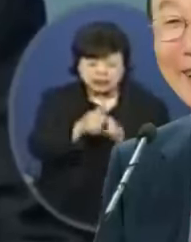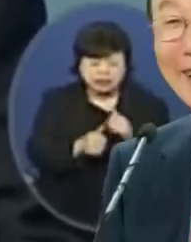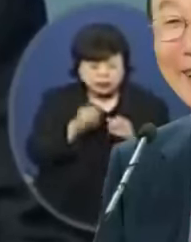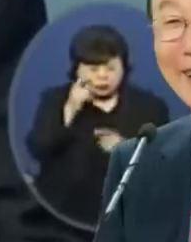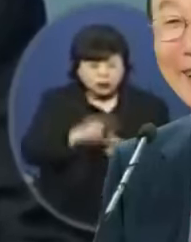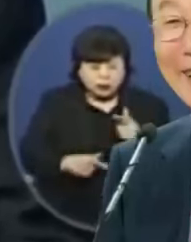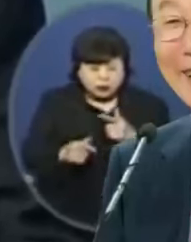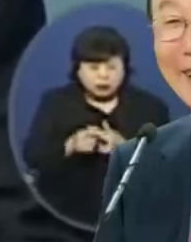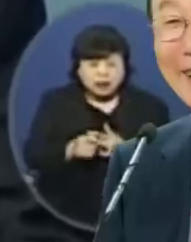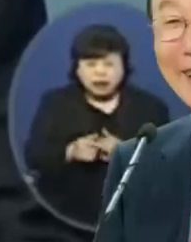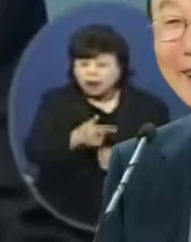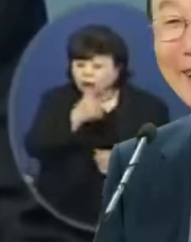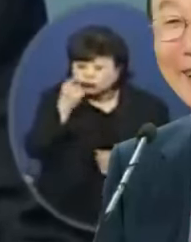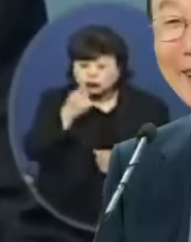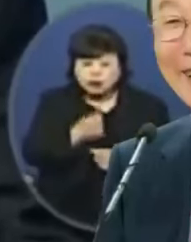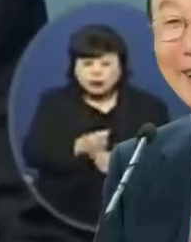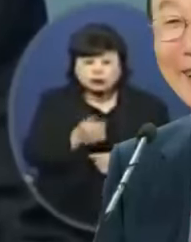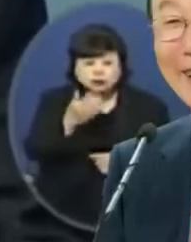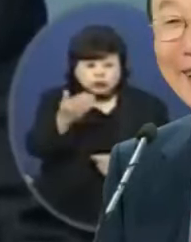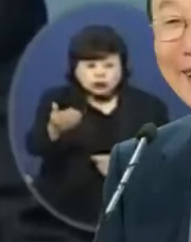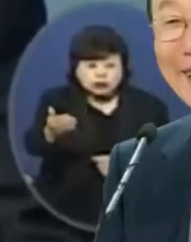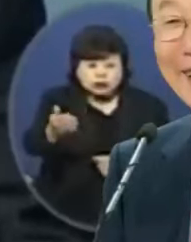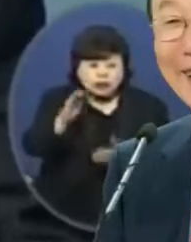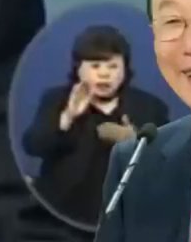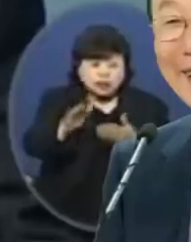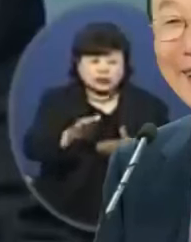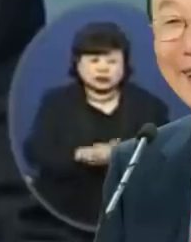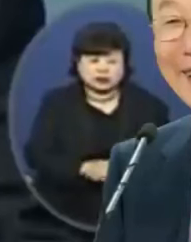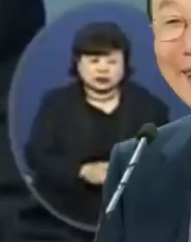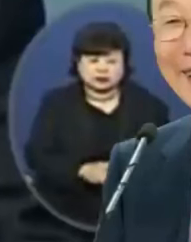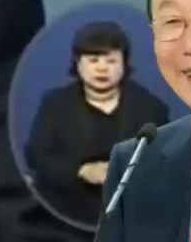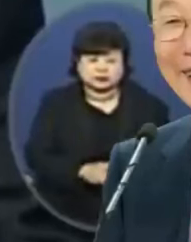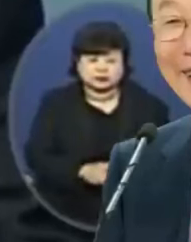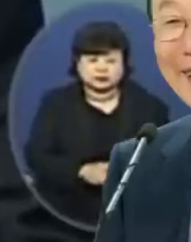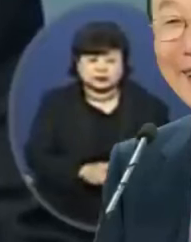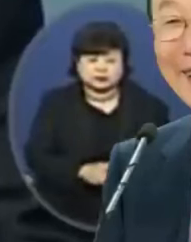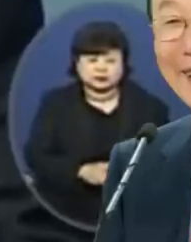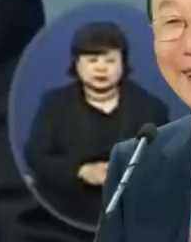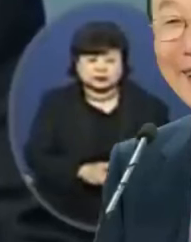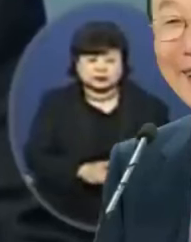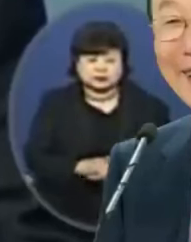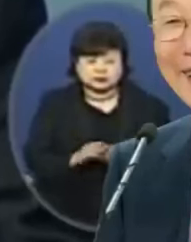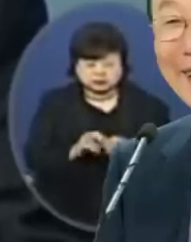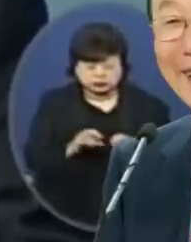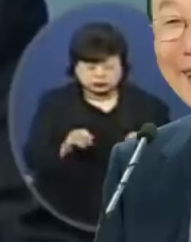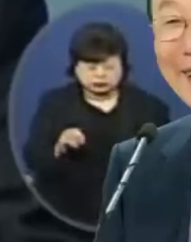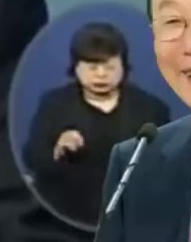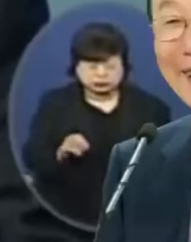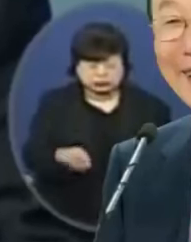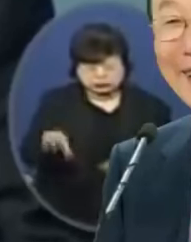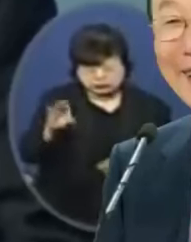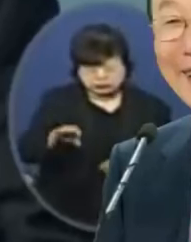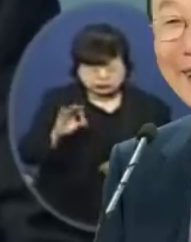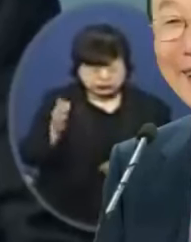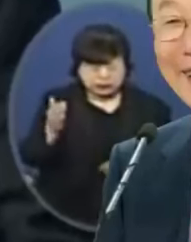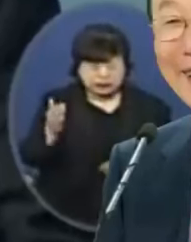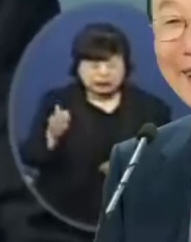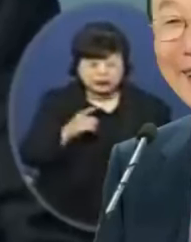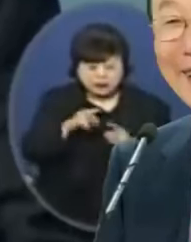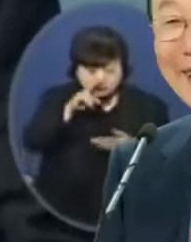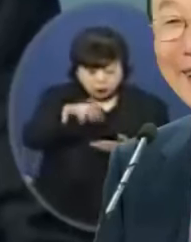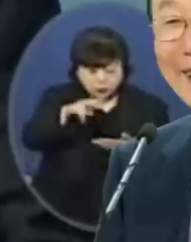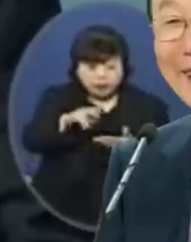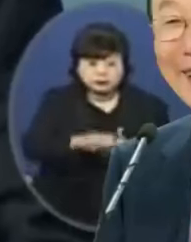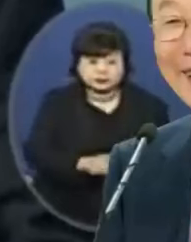하나님보다 조금 못하게 지어난 사람들이 나중에는 진흙덩어리가 되어서 세상을 떠나게 되는 것입니다. 여러분 성경에